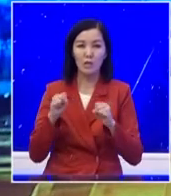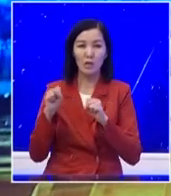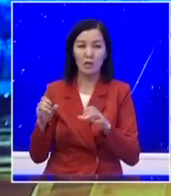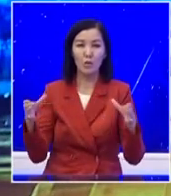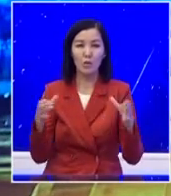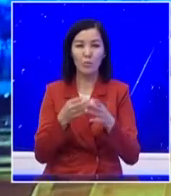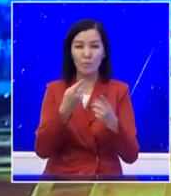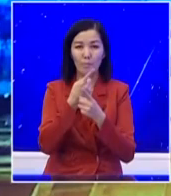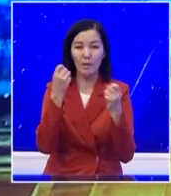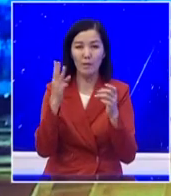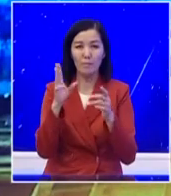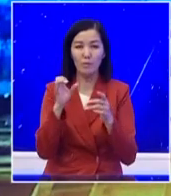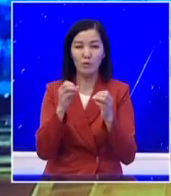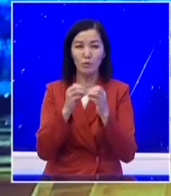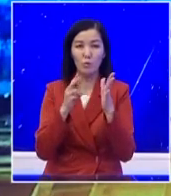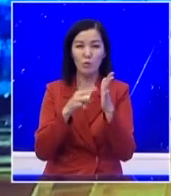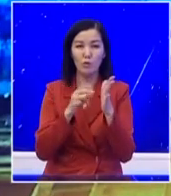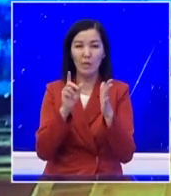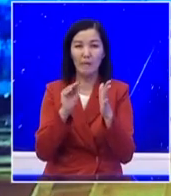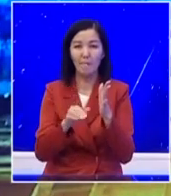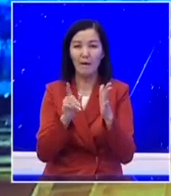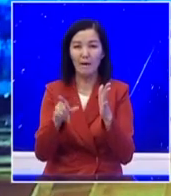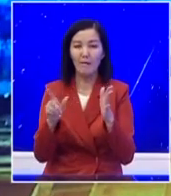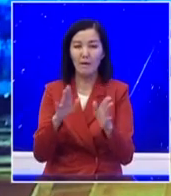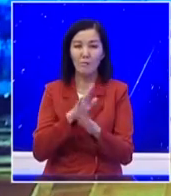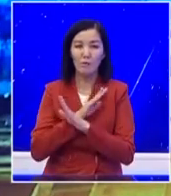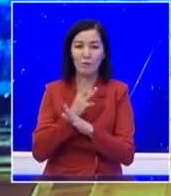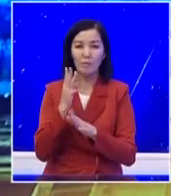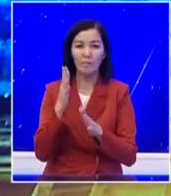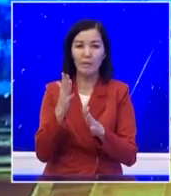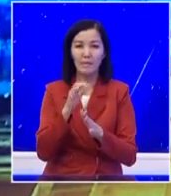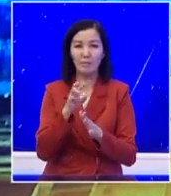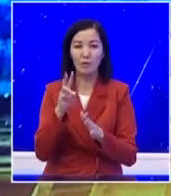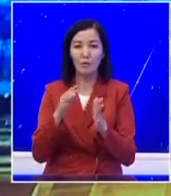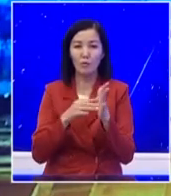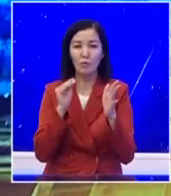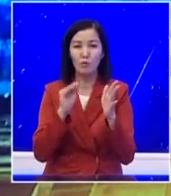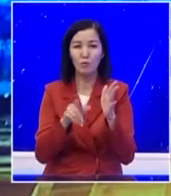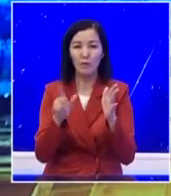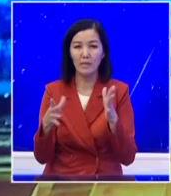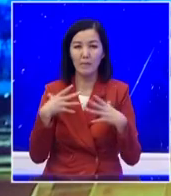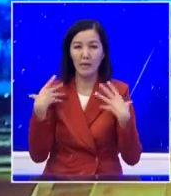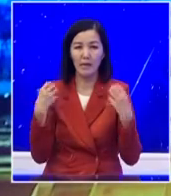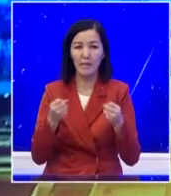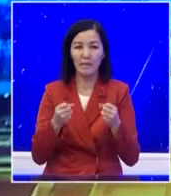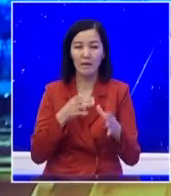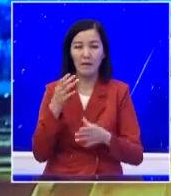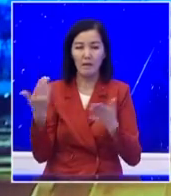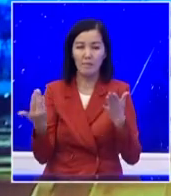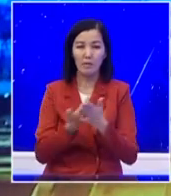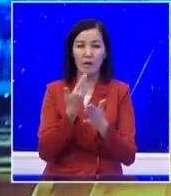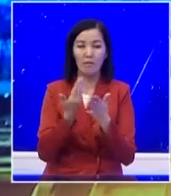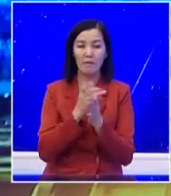індеттен 517 мың адам көз жұмған. Дәрігерлер 5 миллион 900 мың науқасты айықтырып қатарға қосыпты. Әлем жаңалықтары